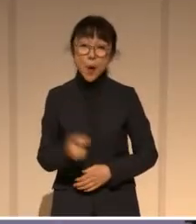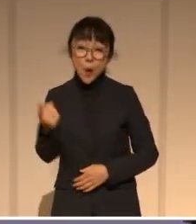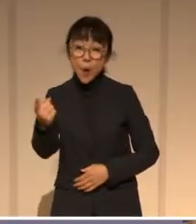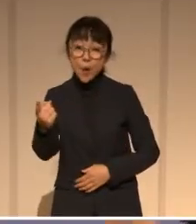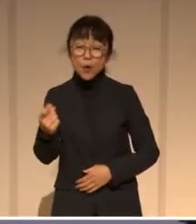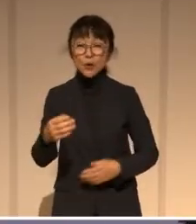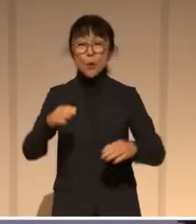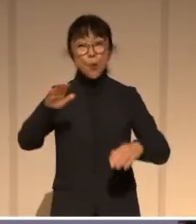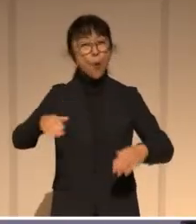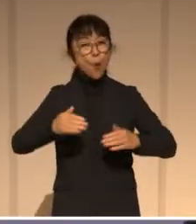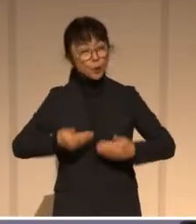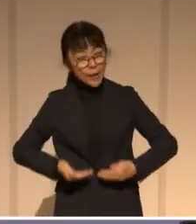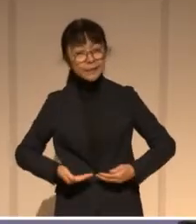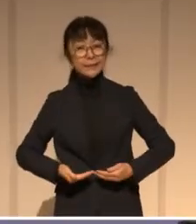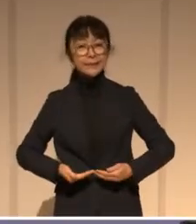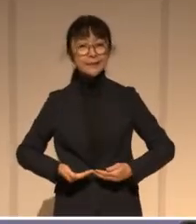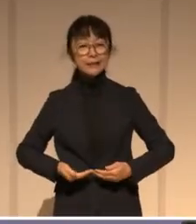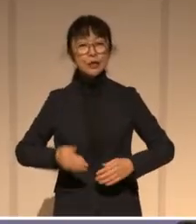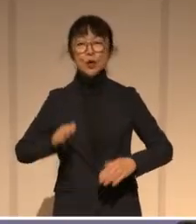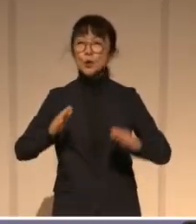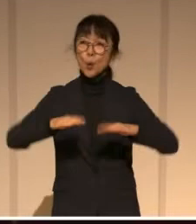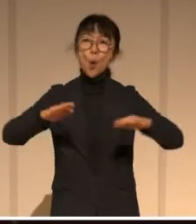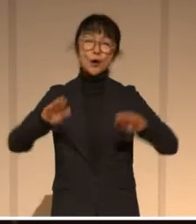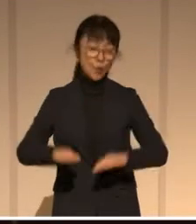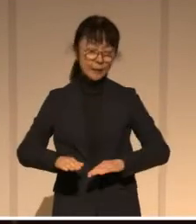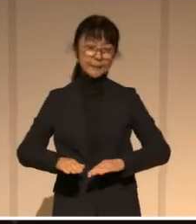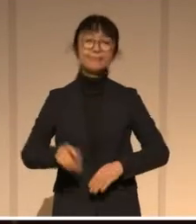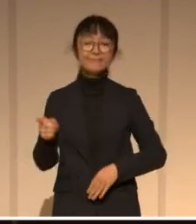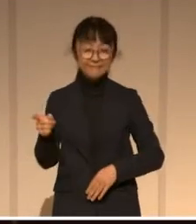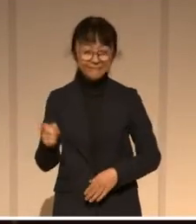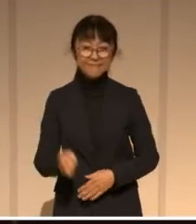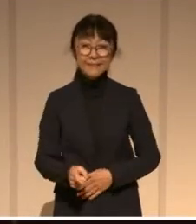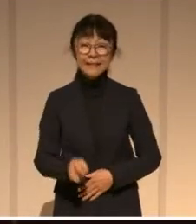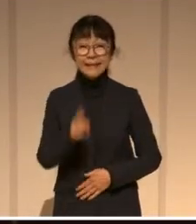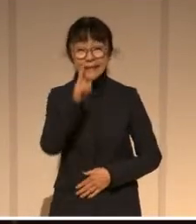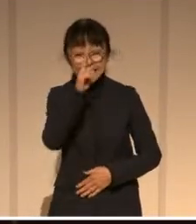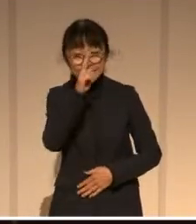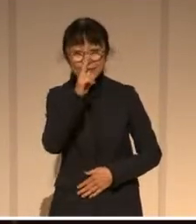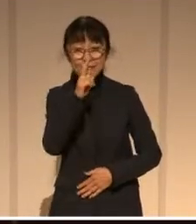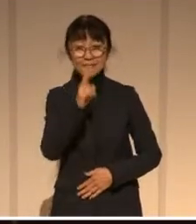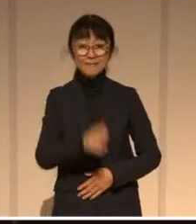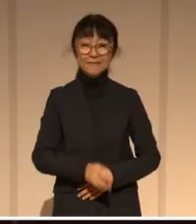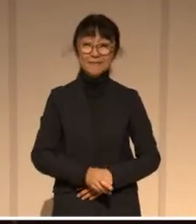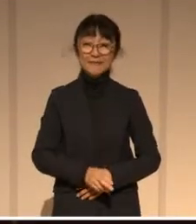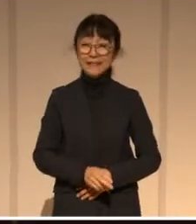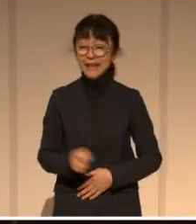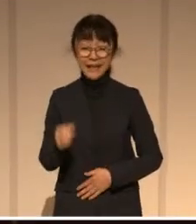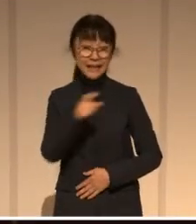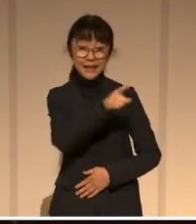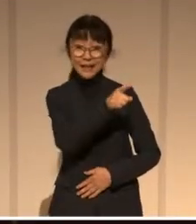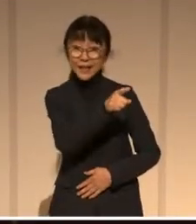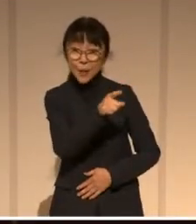おとなしいと思います今私じゃあこれシャーラーサーアンティアージュ